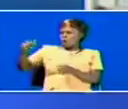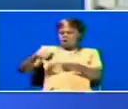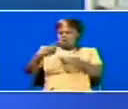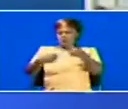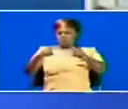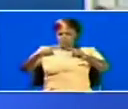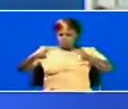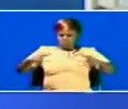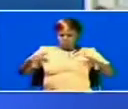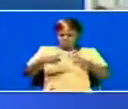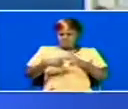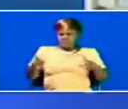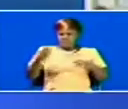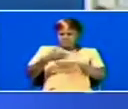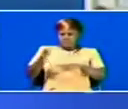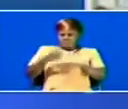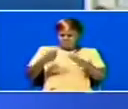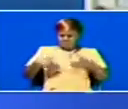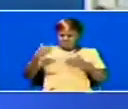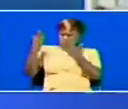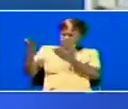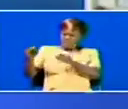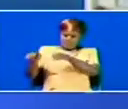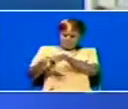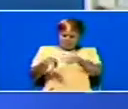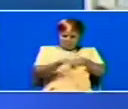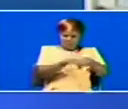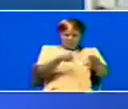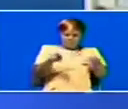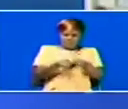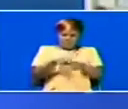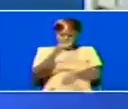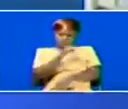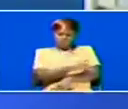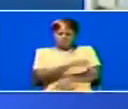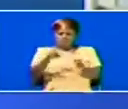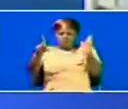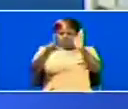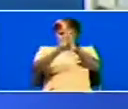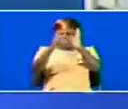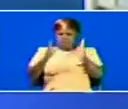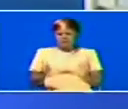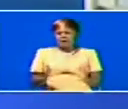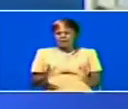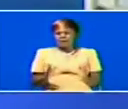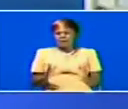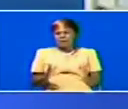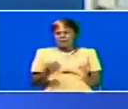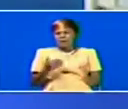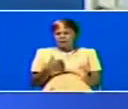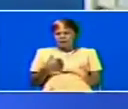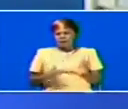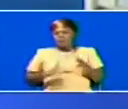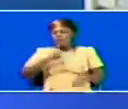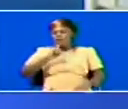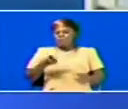wao. Wameanza leo, wametuma watu wao sehemu ile, na vile vile jioni hii ya leo wakili pia, kuna mkuu wa polisi, kamanda